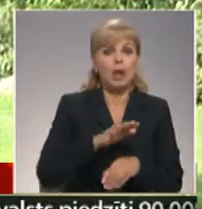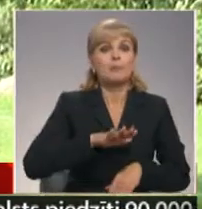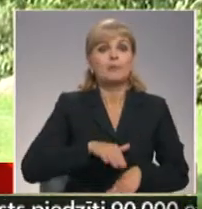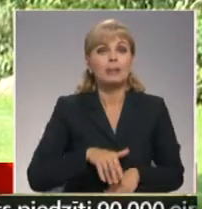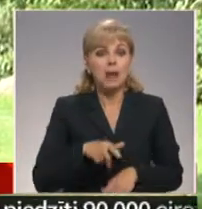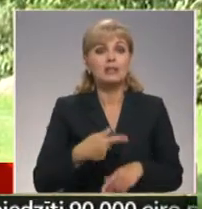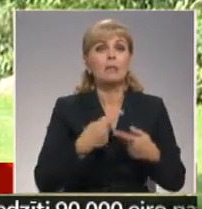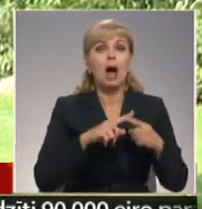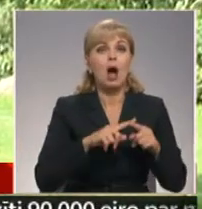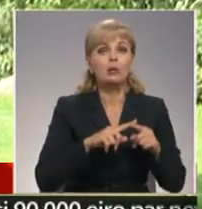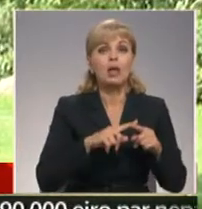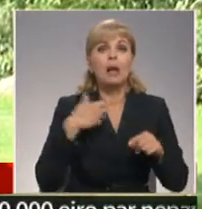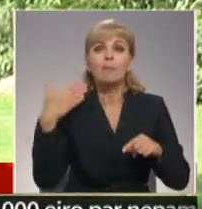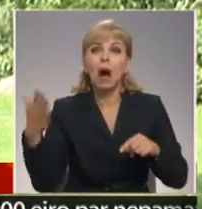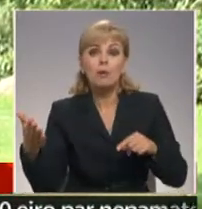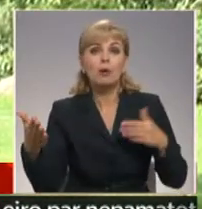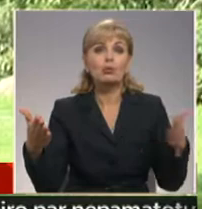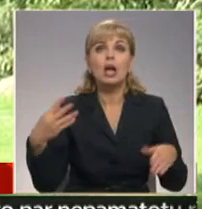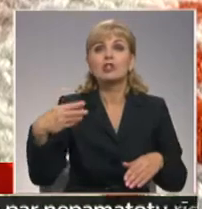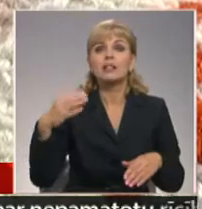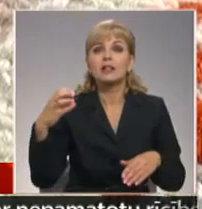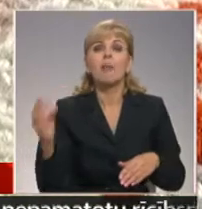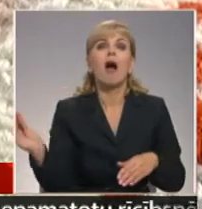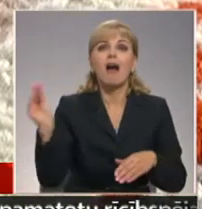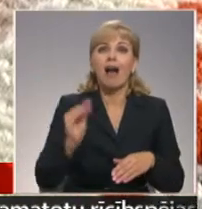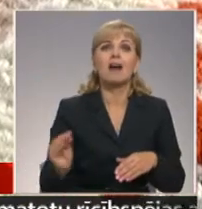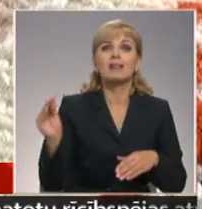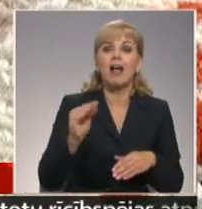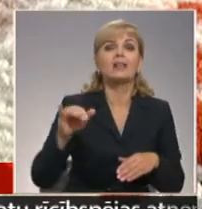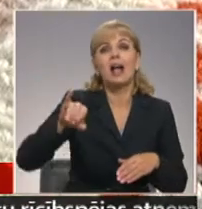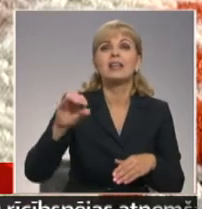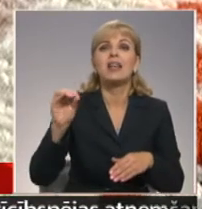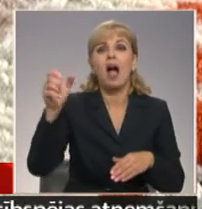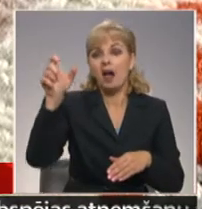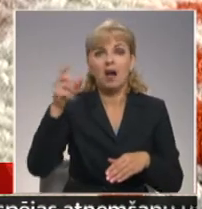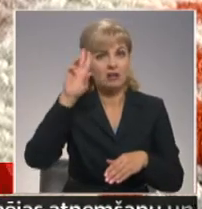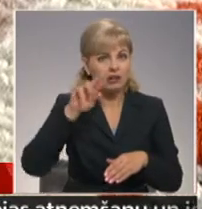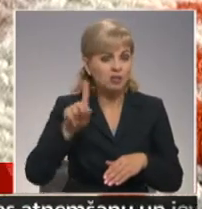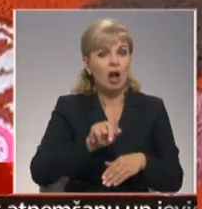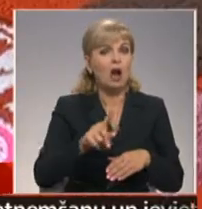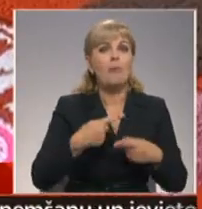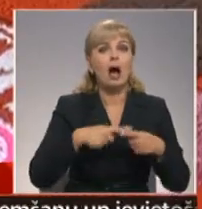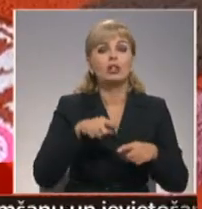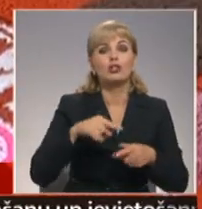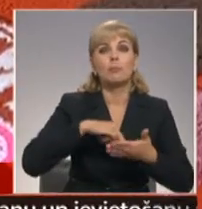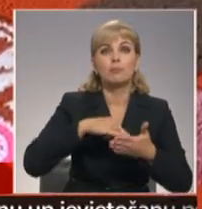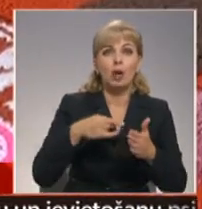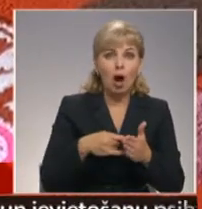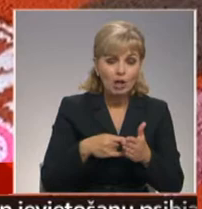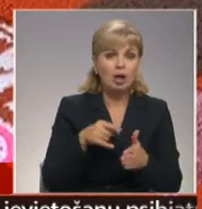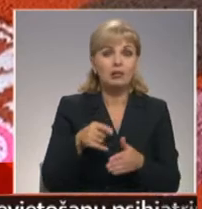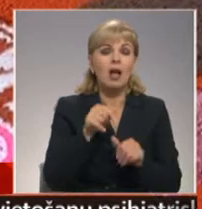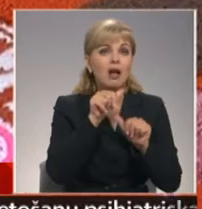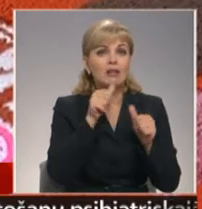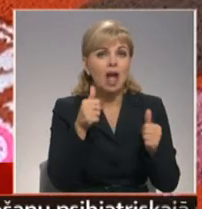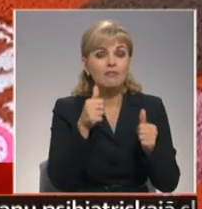tad es adīju katrā pusē pa 40 centimetru klāt. Agra Jēgere gan nezina nevienu, kurš vēl adītu šim projektam, un līdz ar to viņai arī nevar